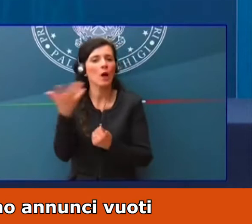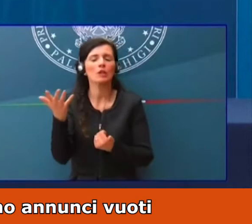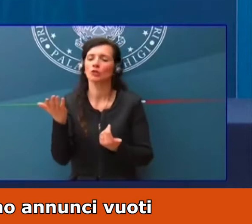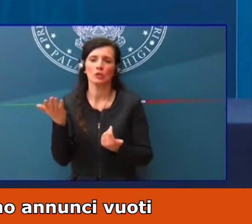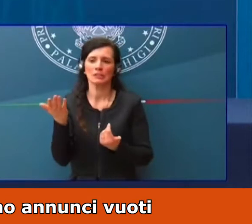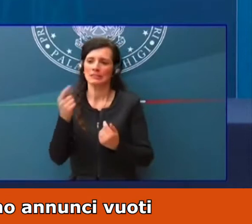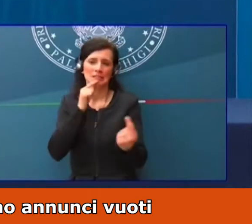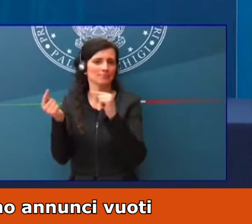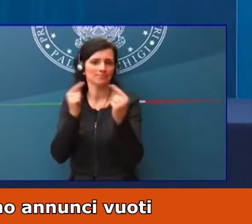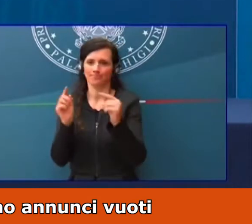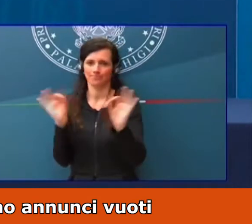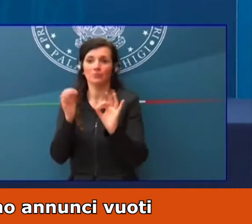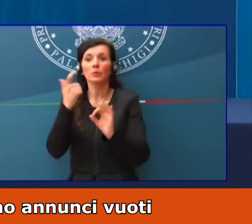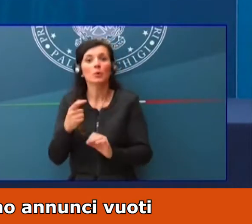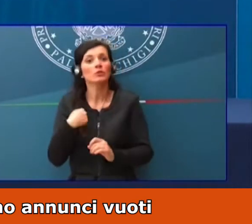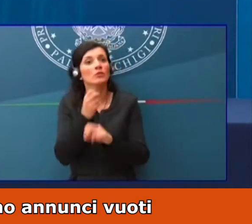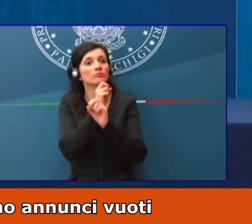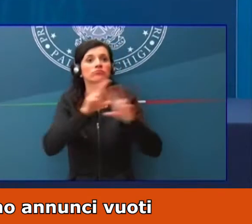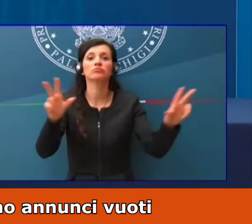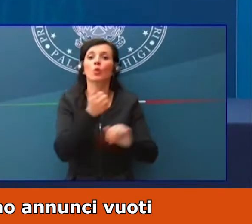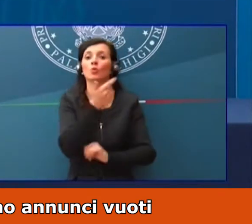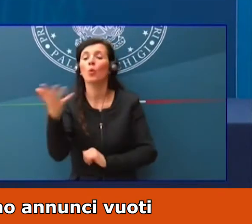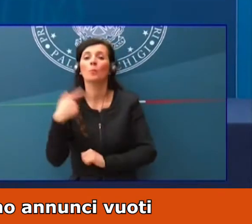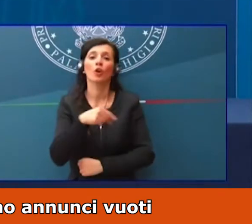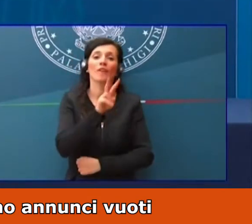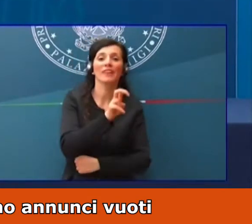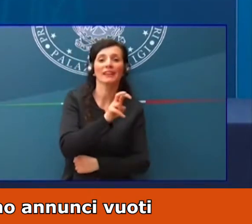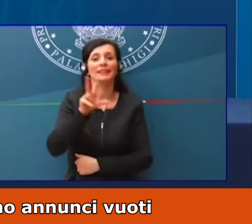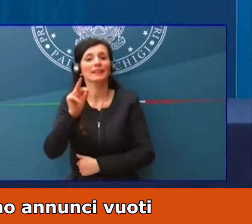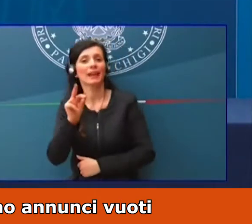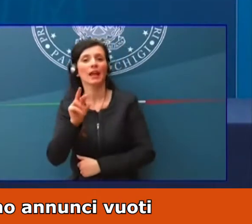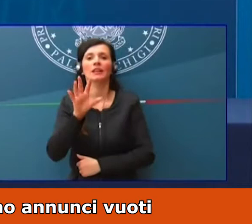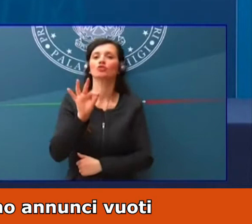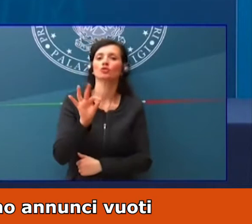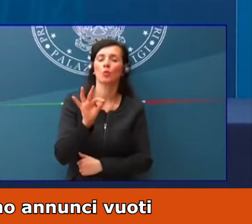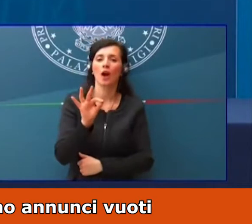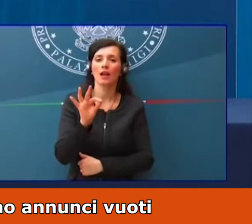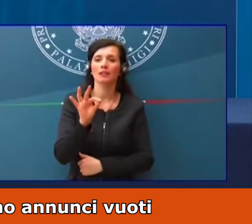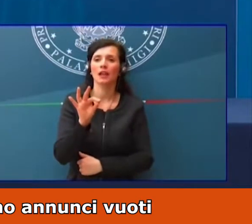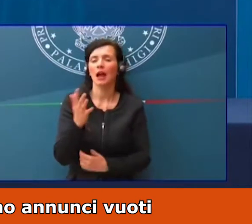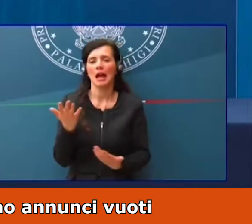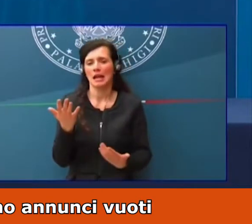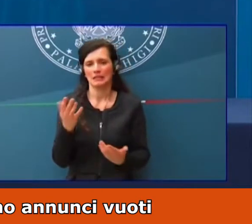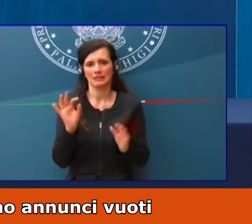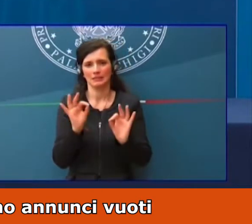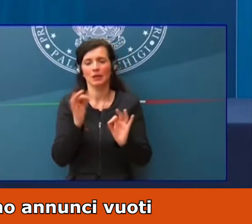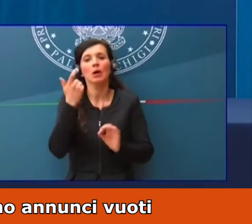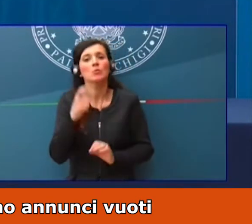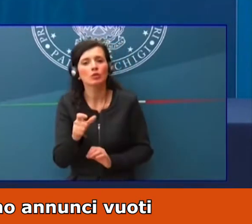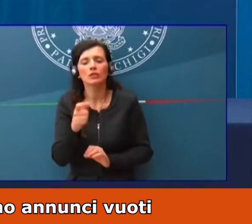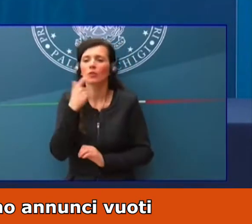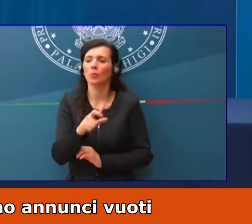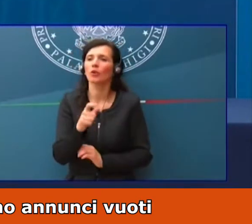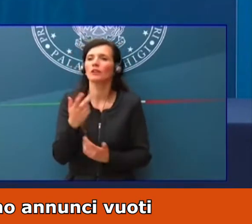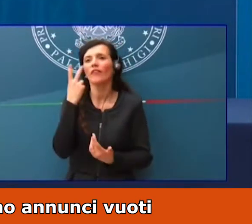che uno annuncia i numeri 20 o 30 o 50 perché guardiamo l'effetto che